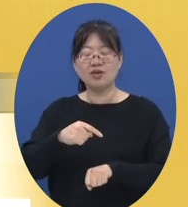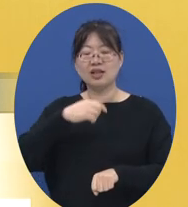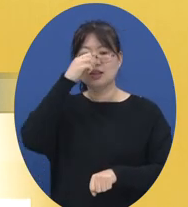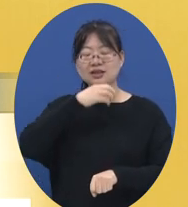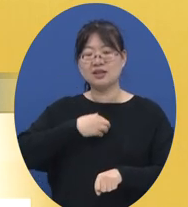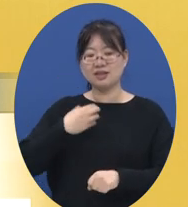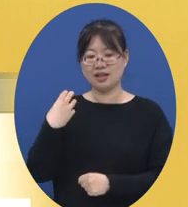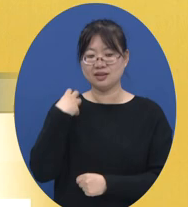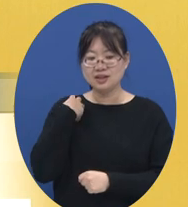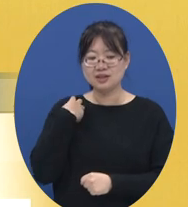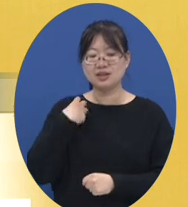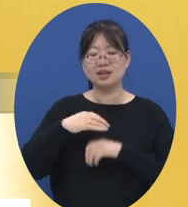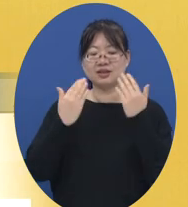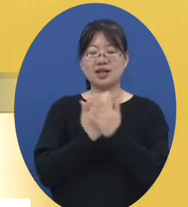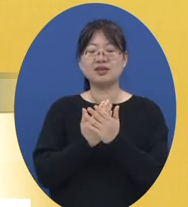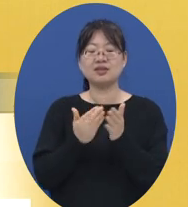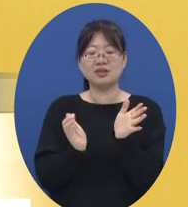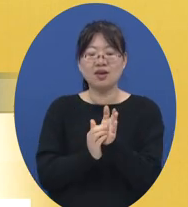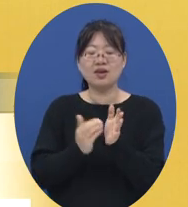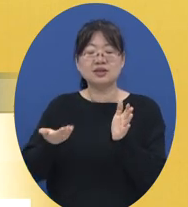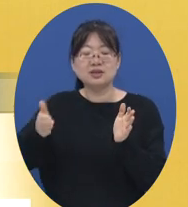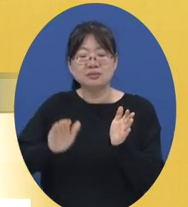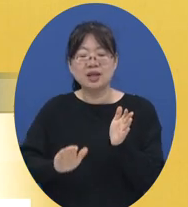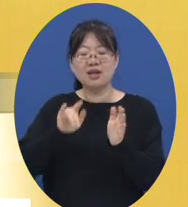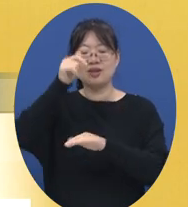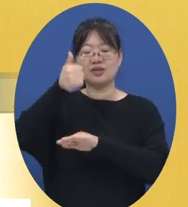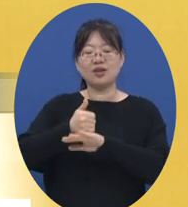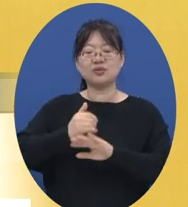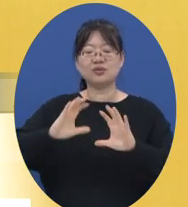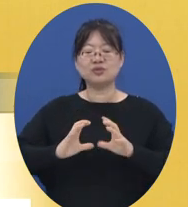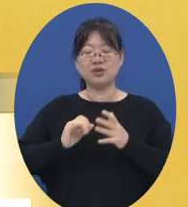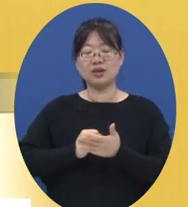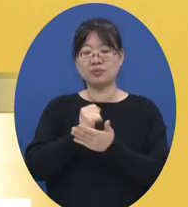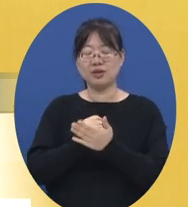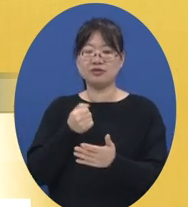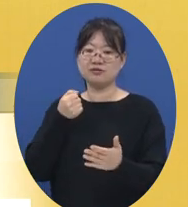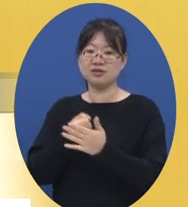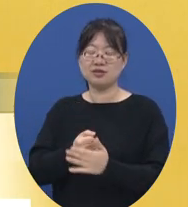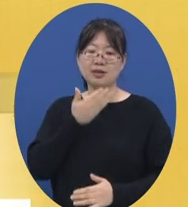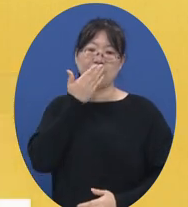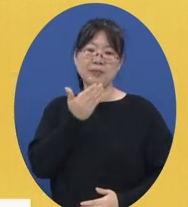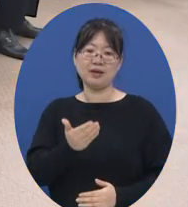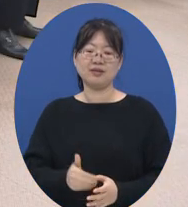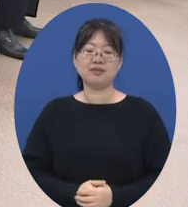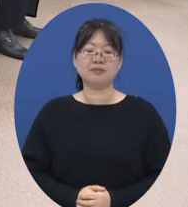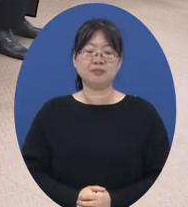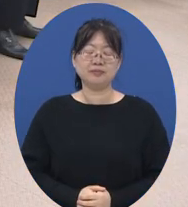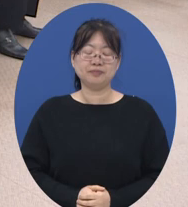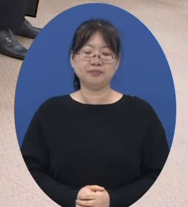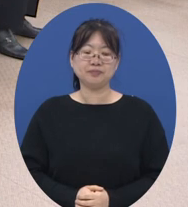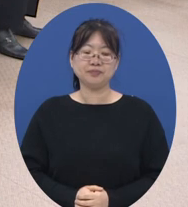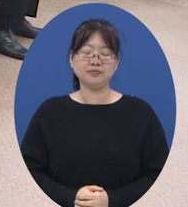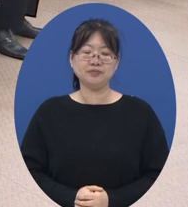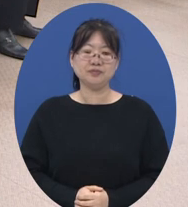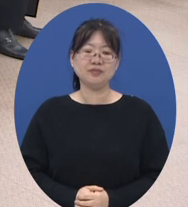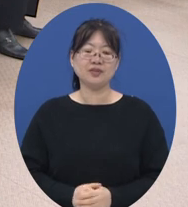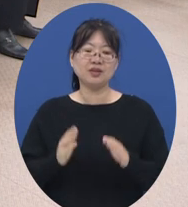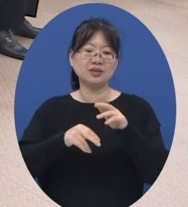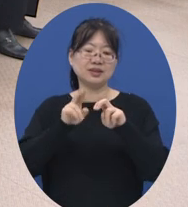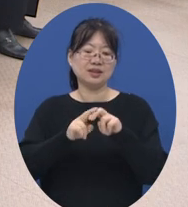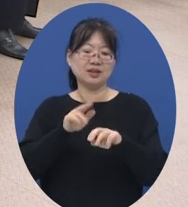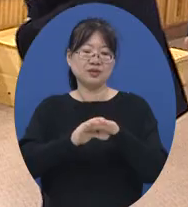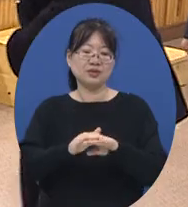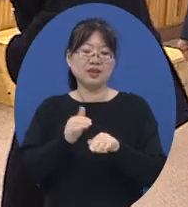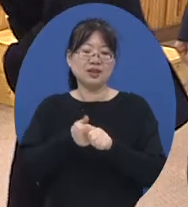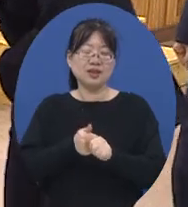것. 그게 그냥 나의 책임을 다하는 것이기도 하지만 그게 결국은 국가의 운명을 좌우합니다. 이 지사는 공직자들의